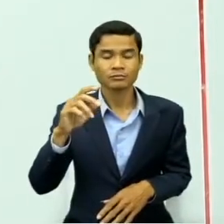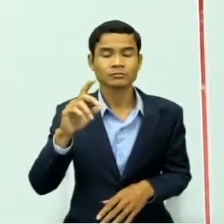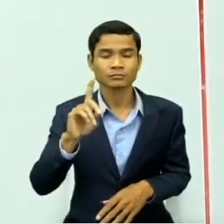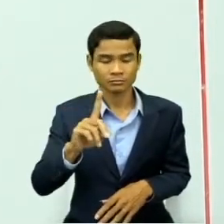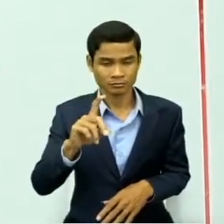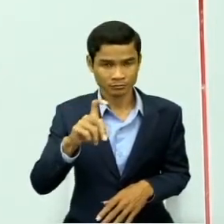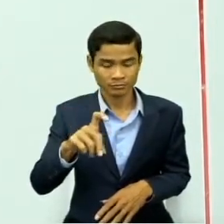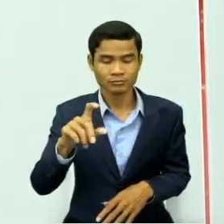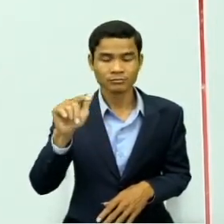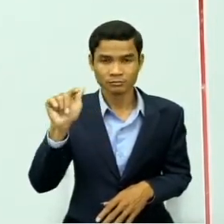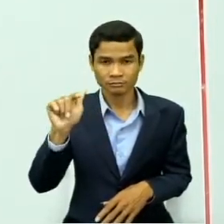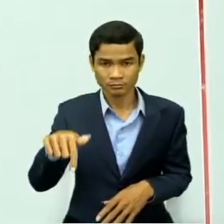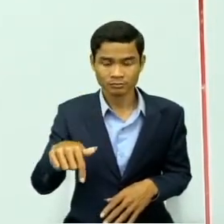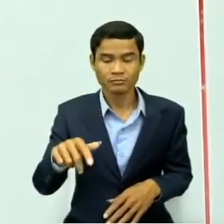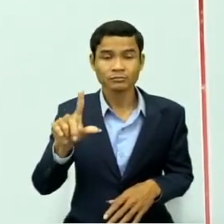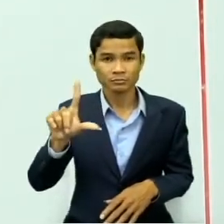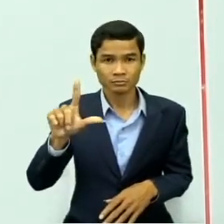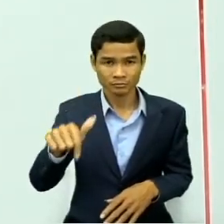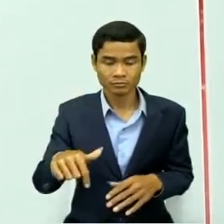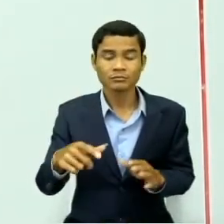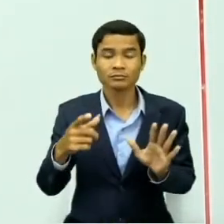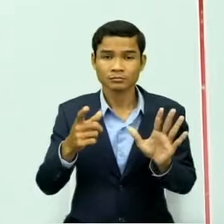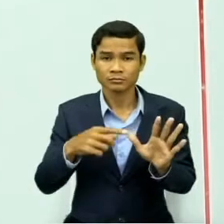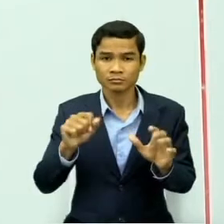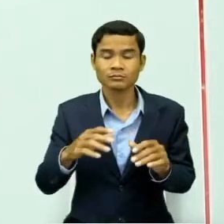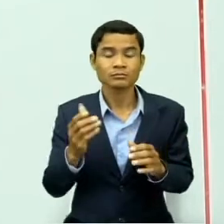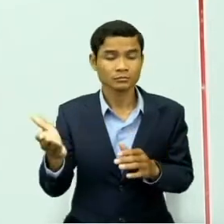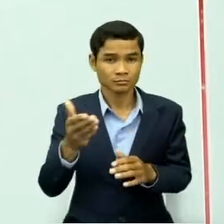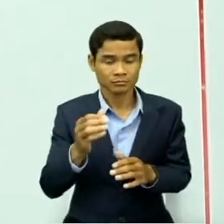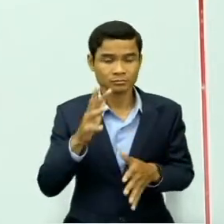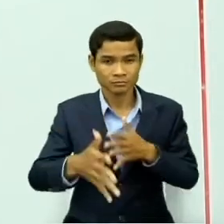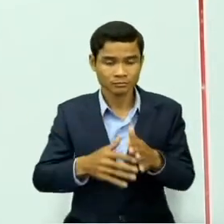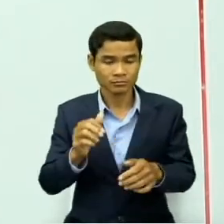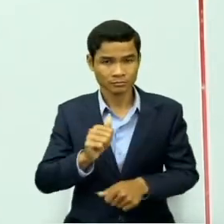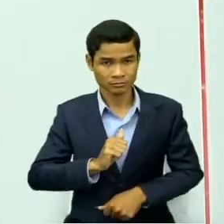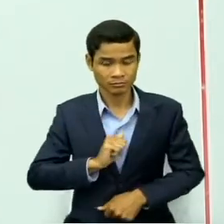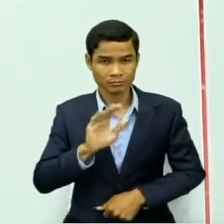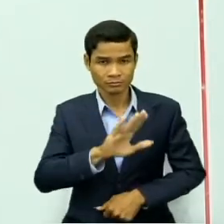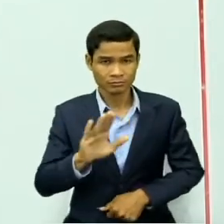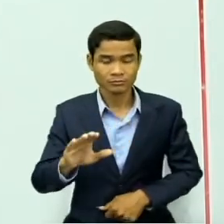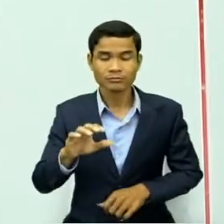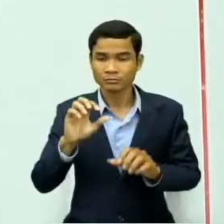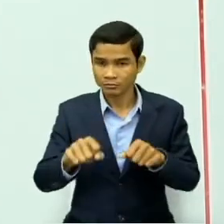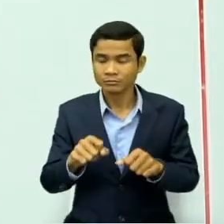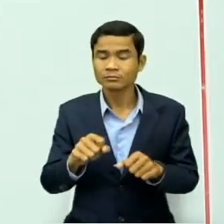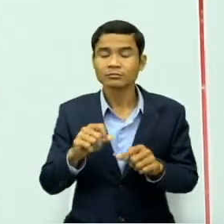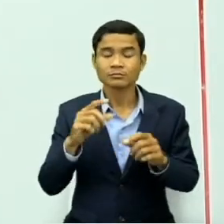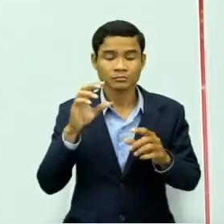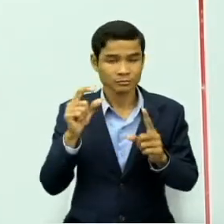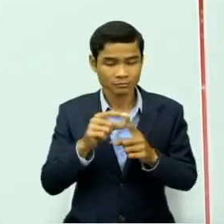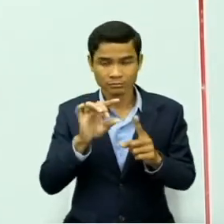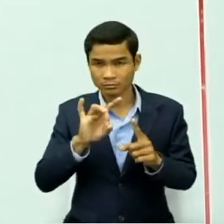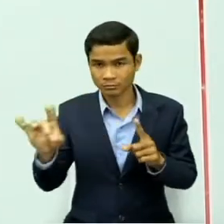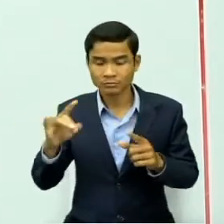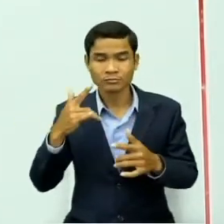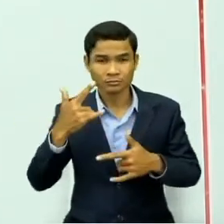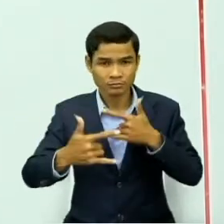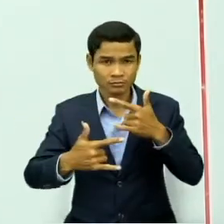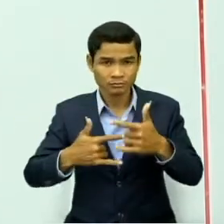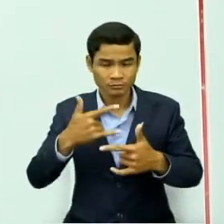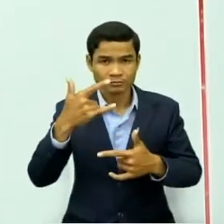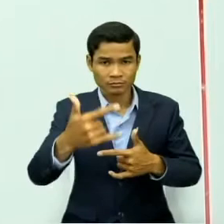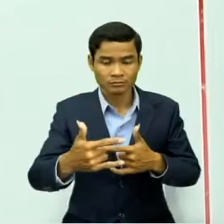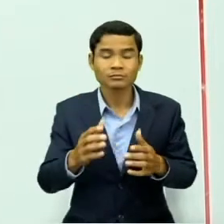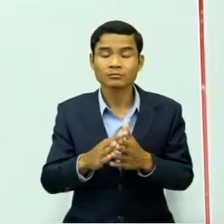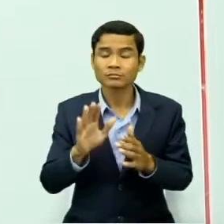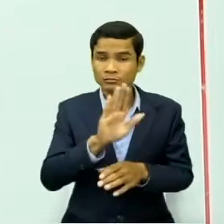chà con ấy là con ba vẹn đại dương bình chân sẽ mặt tập hiếp đại khuôn ái chương trình bình tổ bình tốt, con ăn này khôn ái, 200